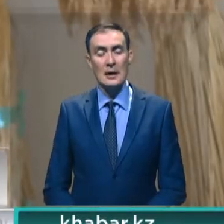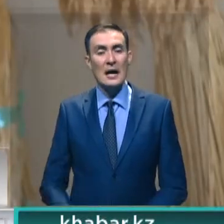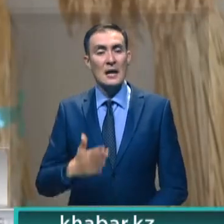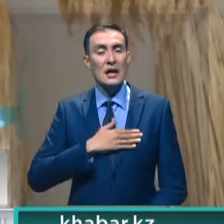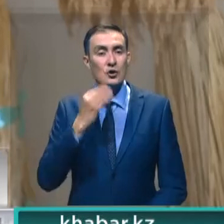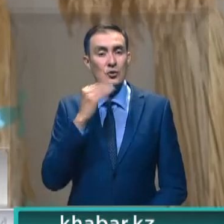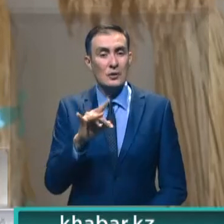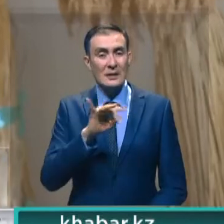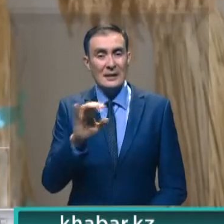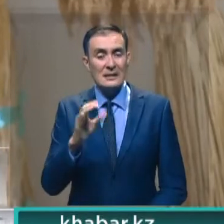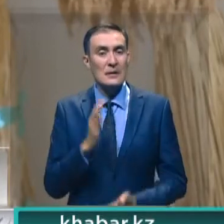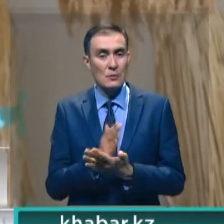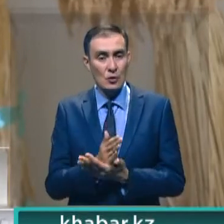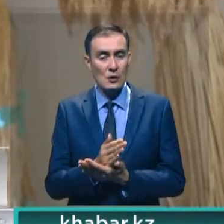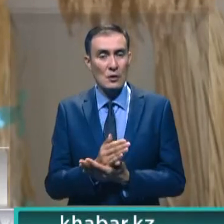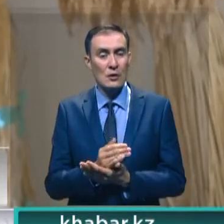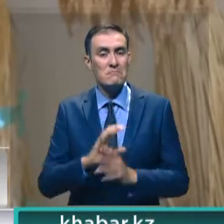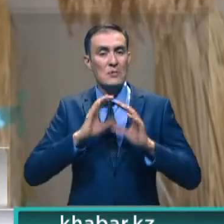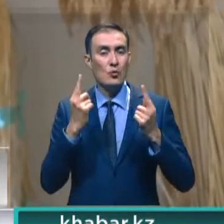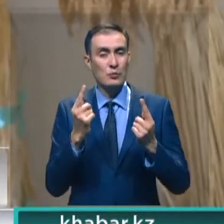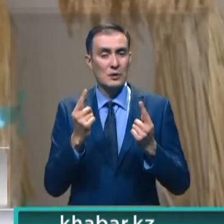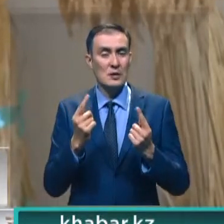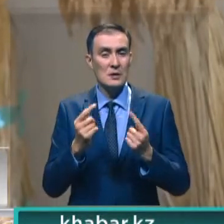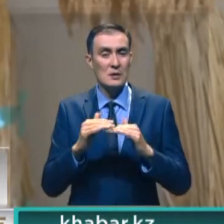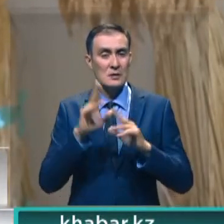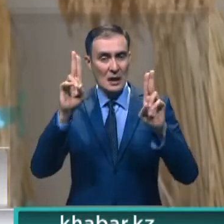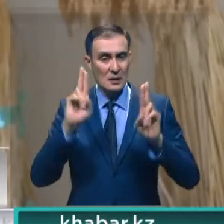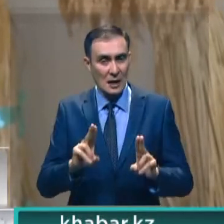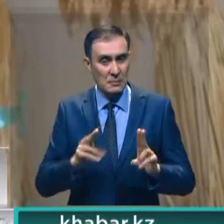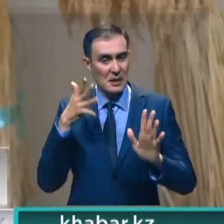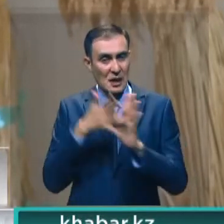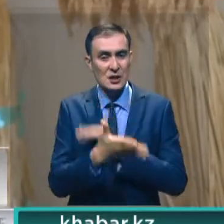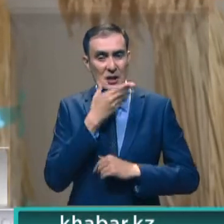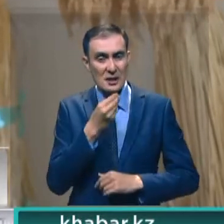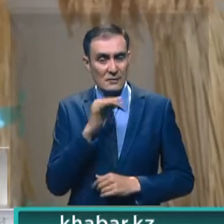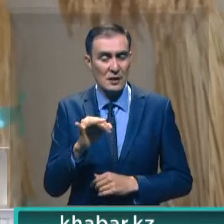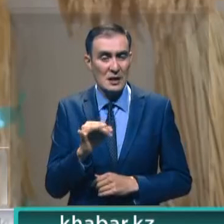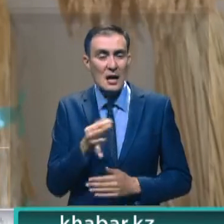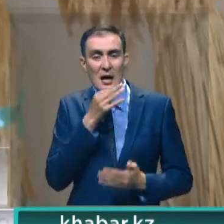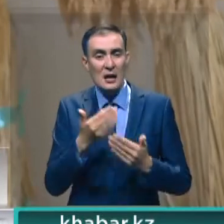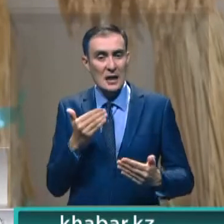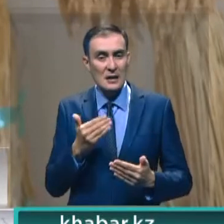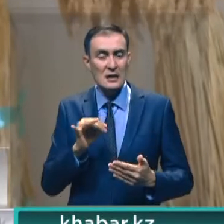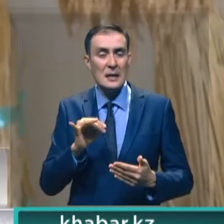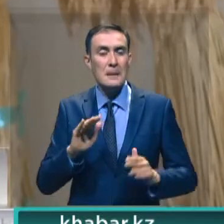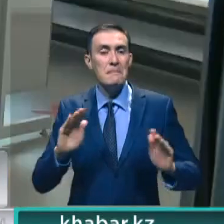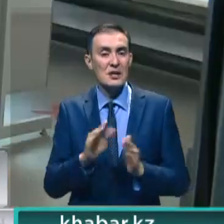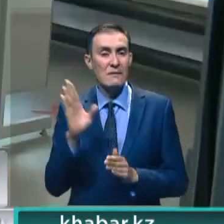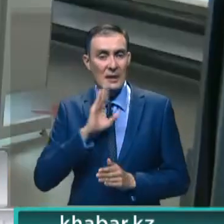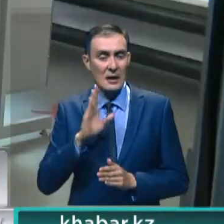Наши сорта обладают мировыми стандартами. Зерна крупные, прозрачные. При этом они раннеспелые и менее